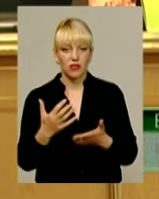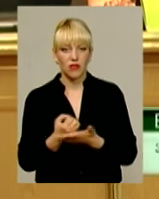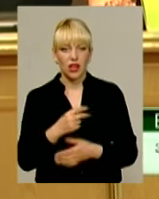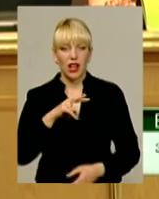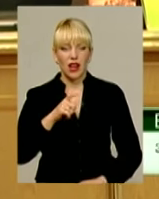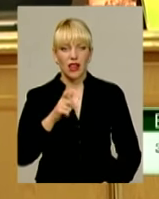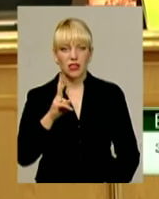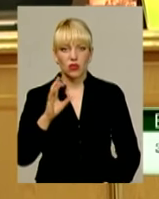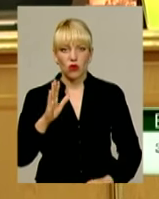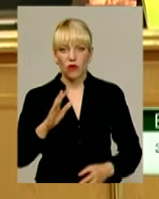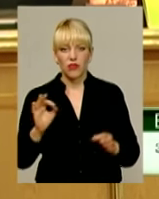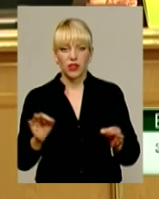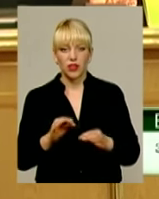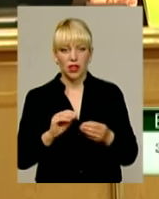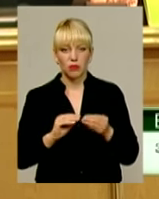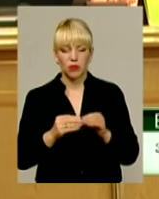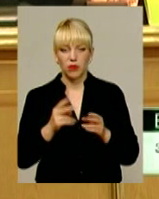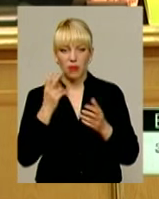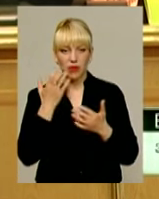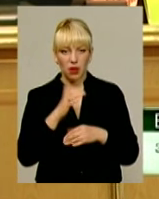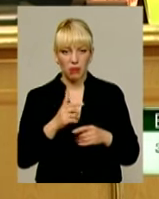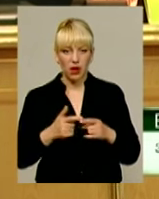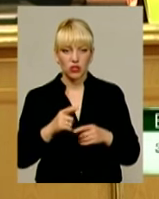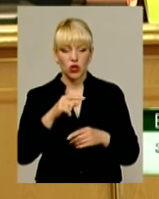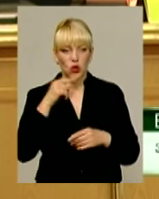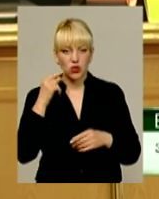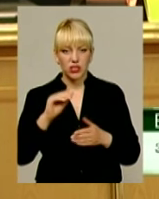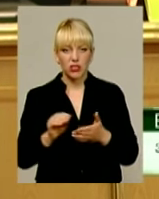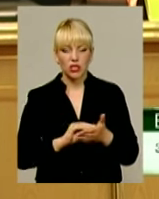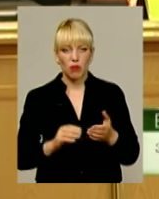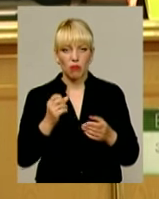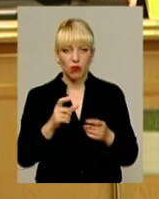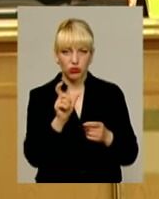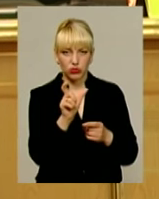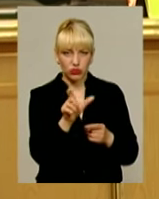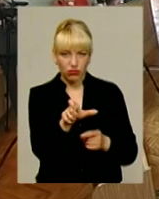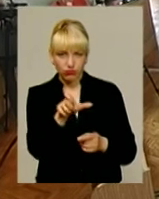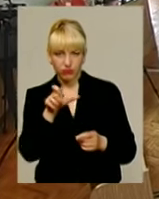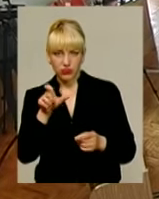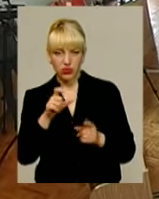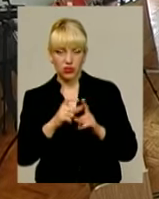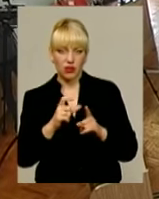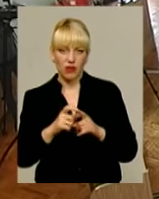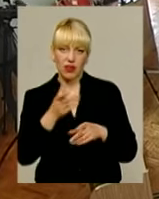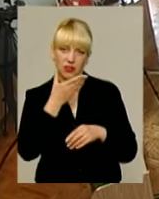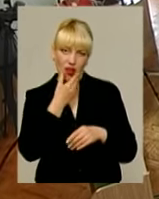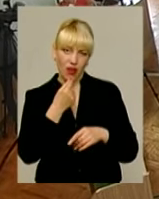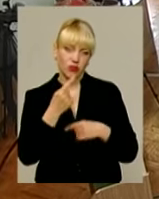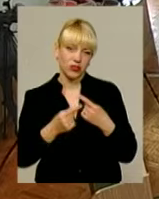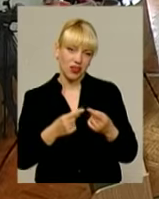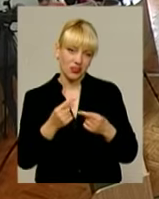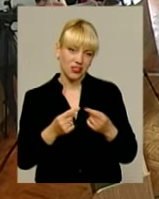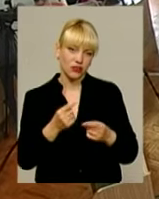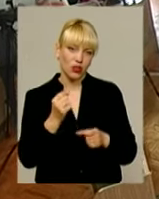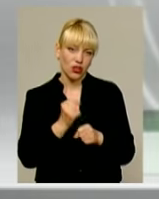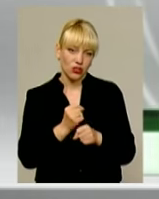Лісков ніяких проблем не бачить, каже, російські журналісти просто вирвали слова з контексту. І за доброю традицією роздули чергову